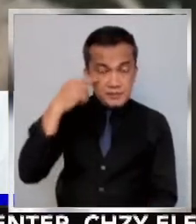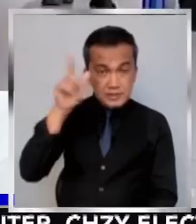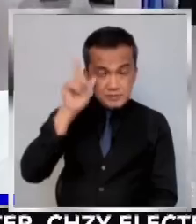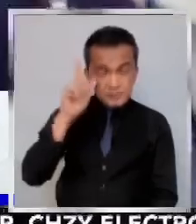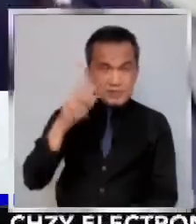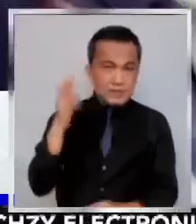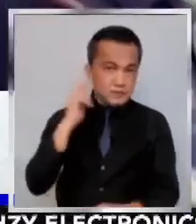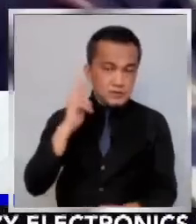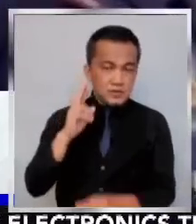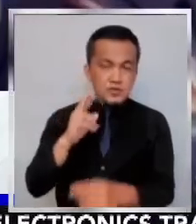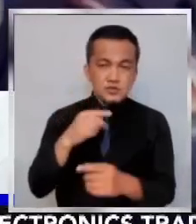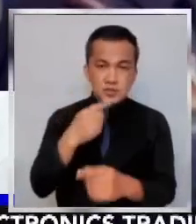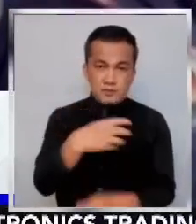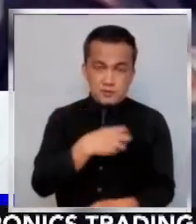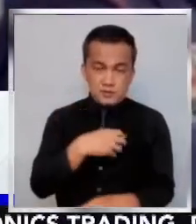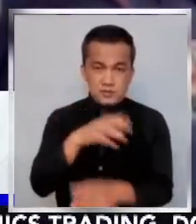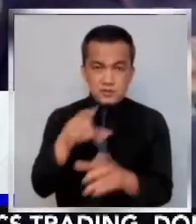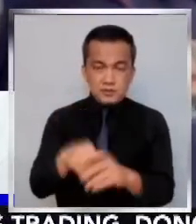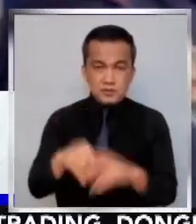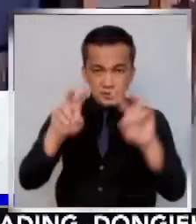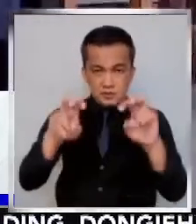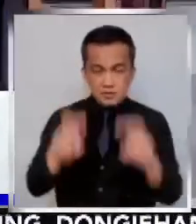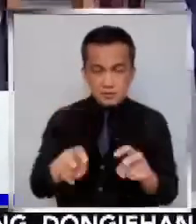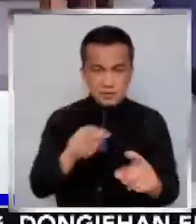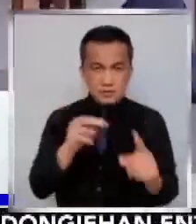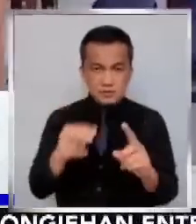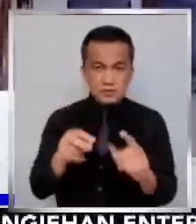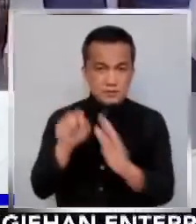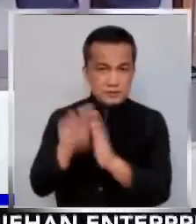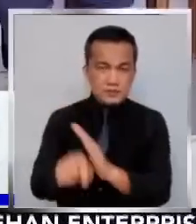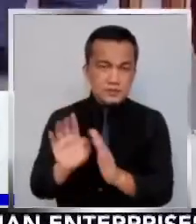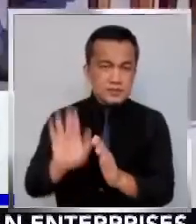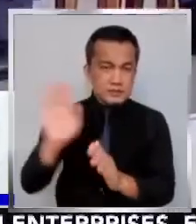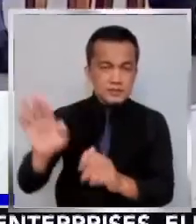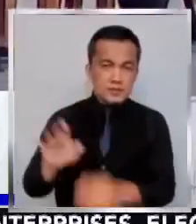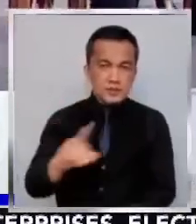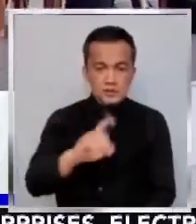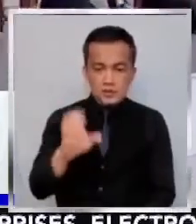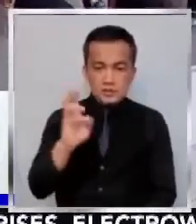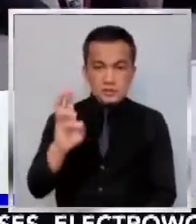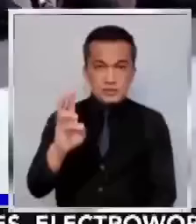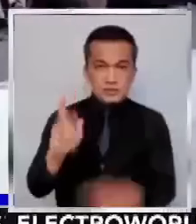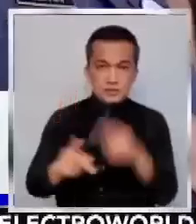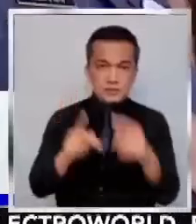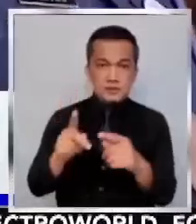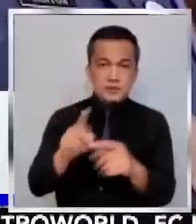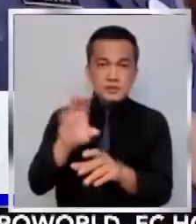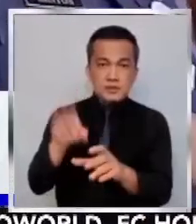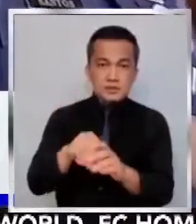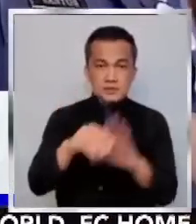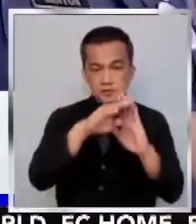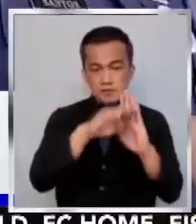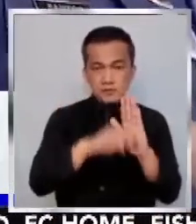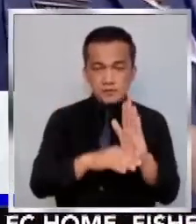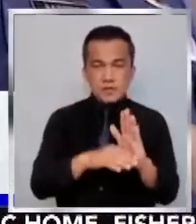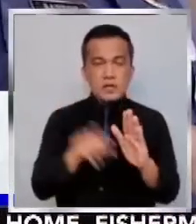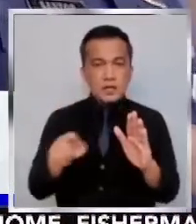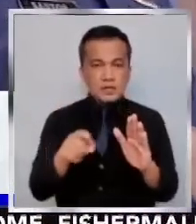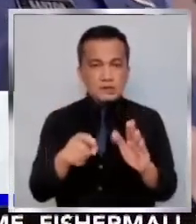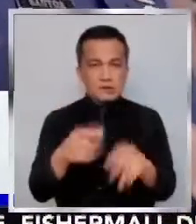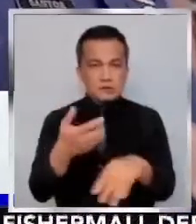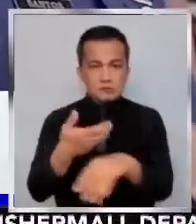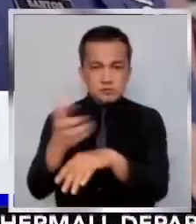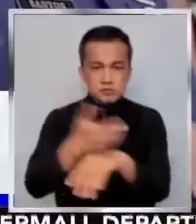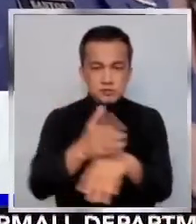sa iniimbestigahang angulo sa pagpatay sa kanya. 116 na personalidad na kasama sa mga binanata ni Lapid ang itinuturing